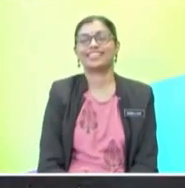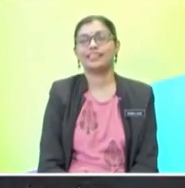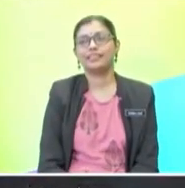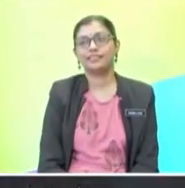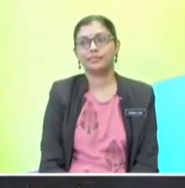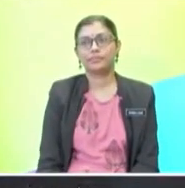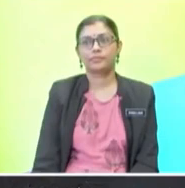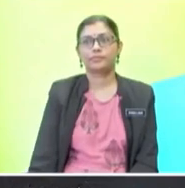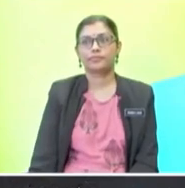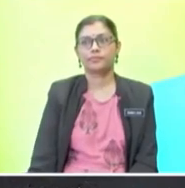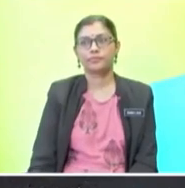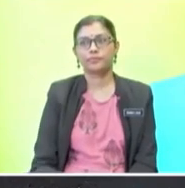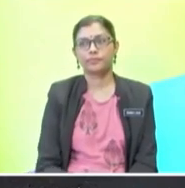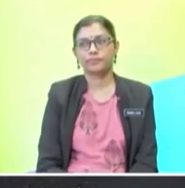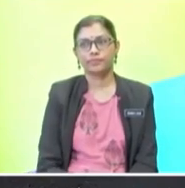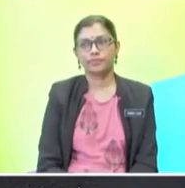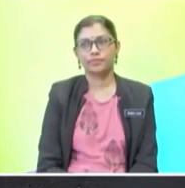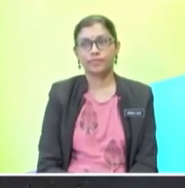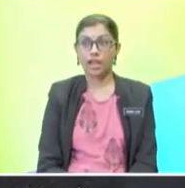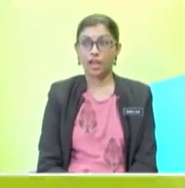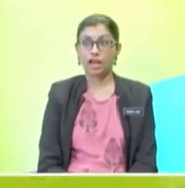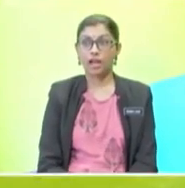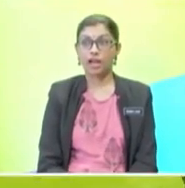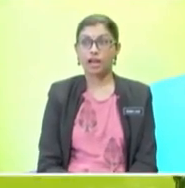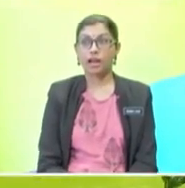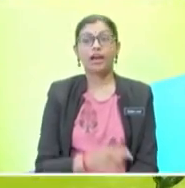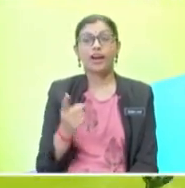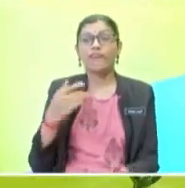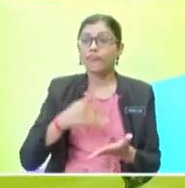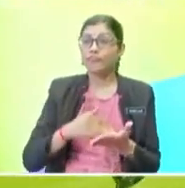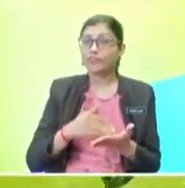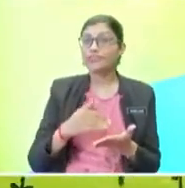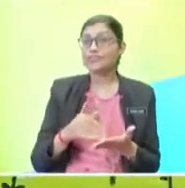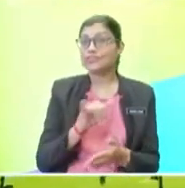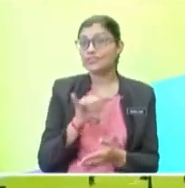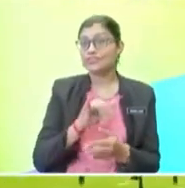kongsikan dengan cikgu dan kawan-kawan peta buih istimewa Amar. Silakan.